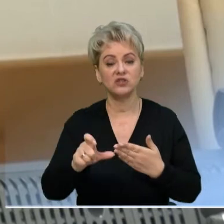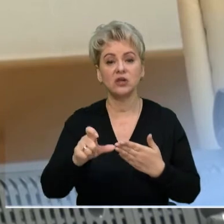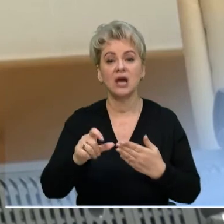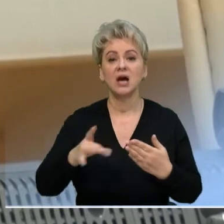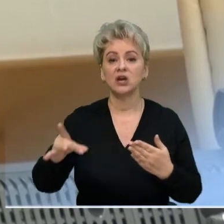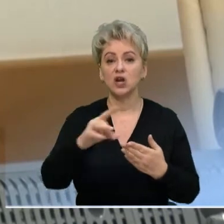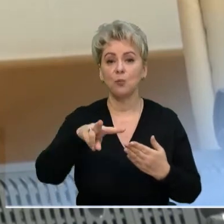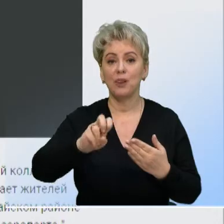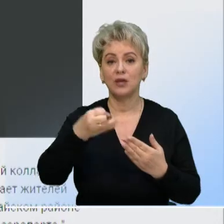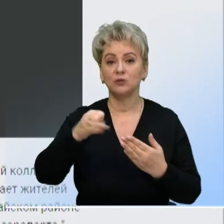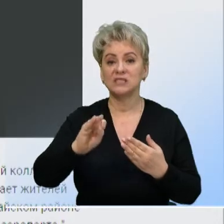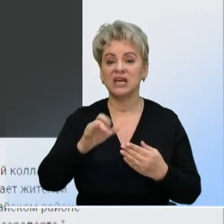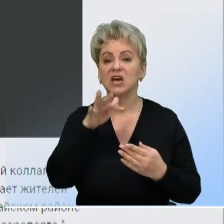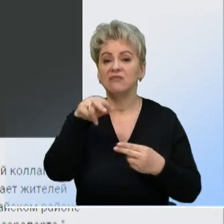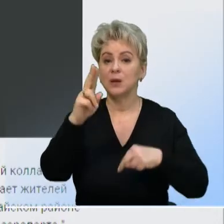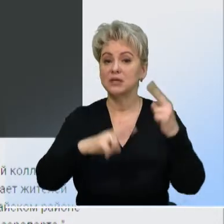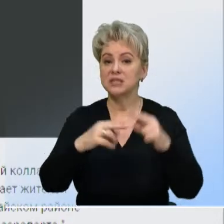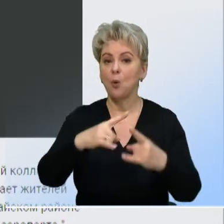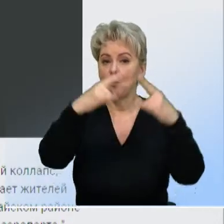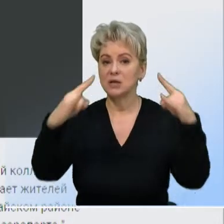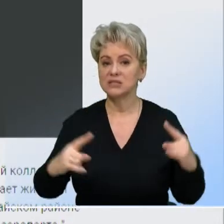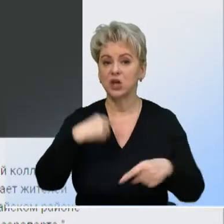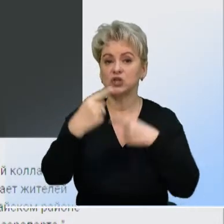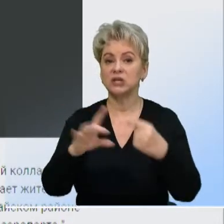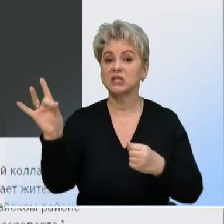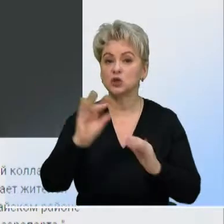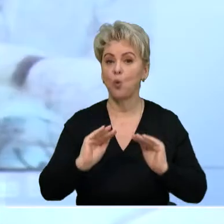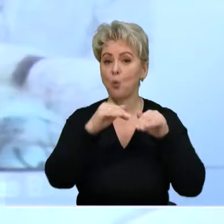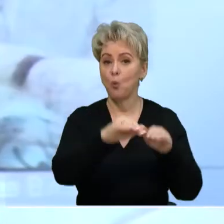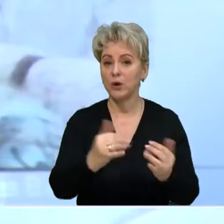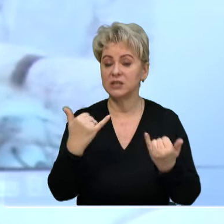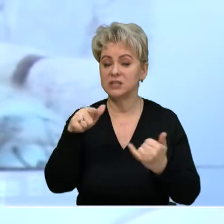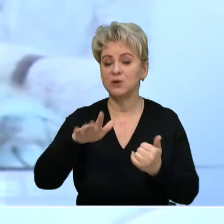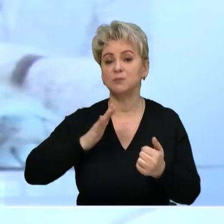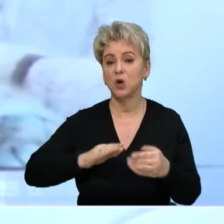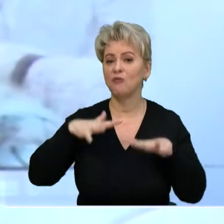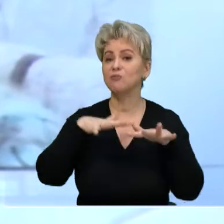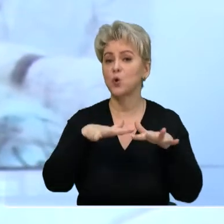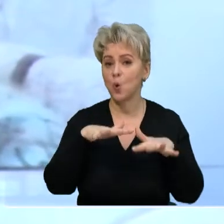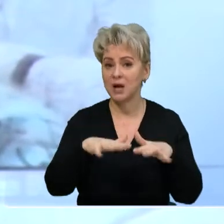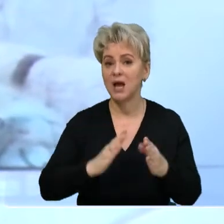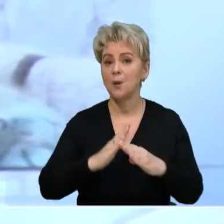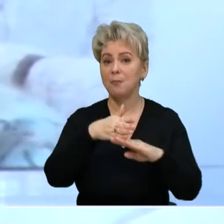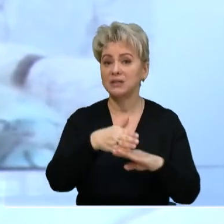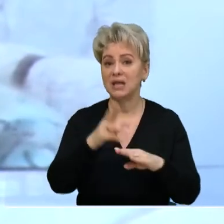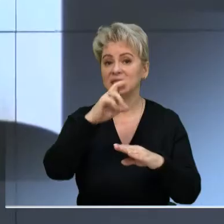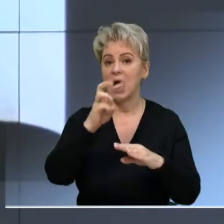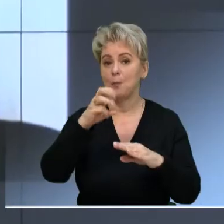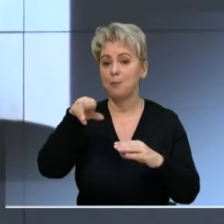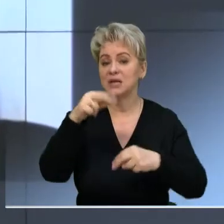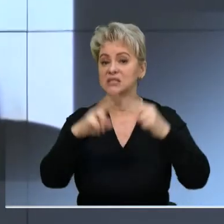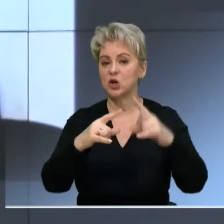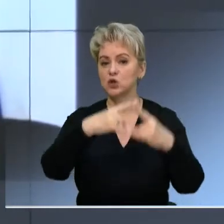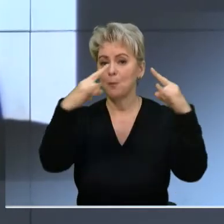жителей микрорайона Платовский, о сроках строительства моста через Ростовское море. Сейчас приходится стоять в пробках на подъезде к дамбе.